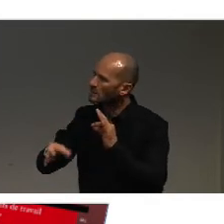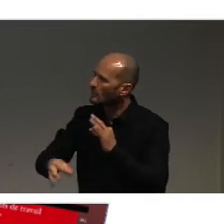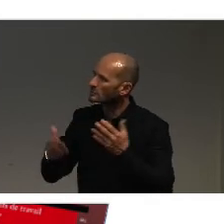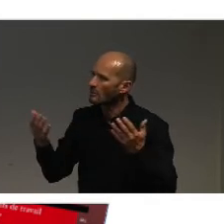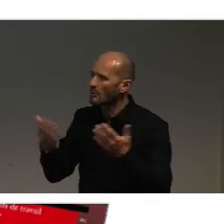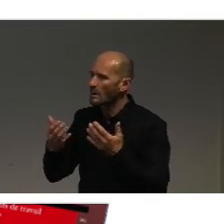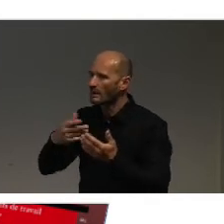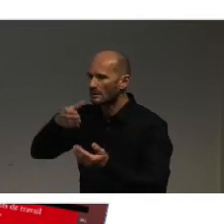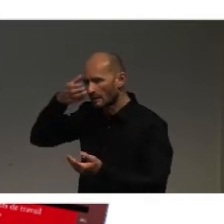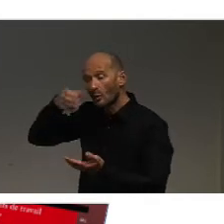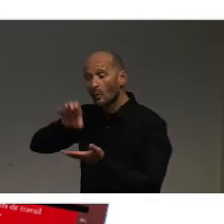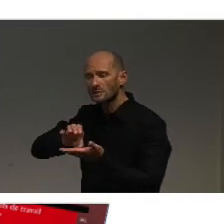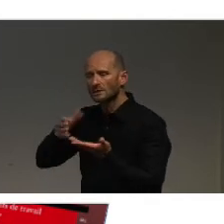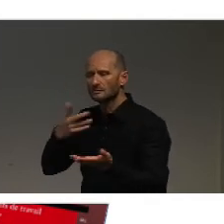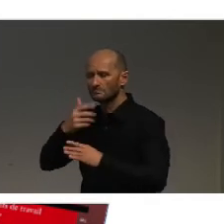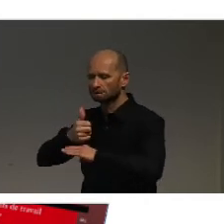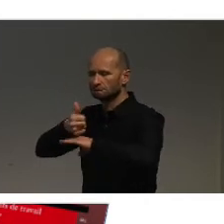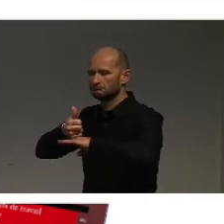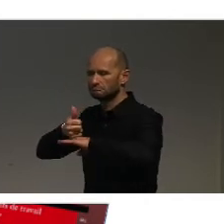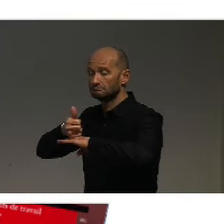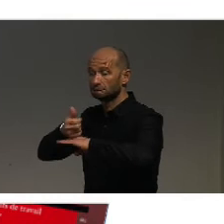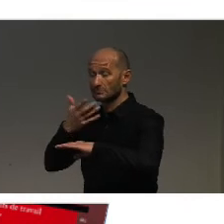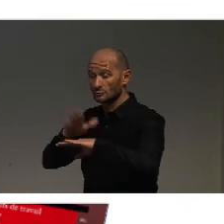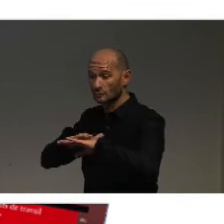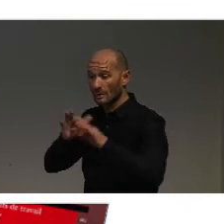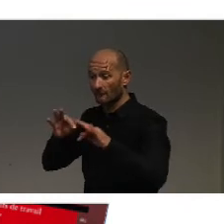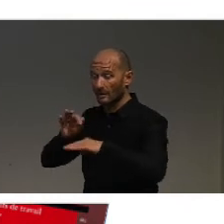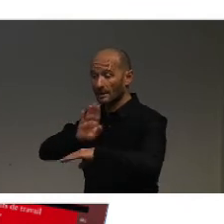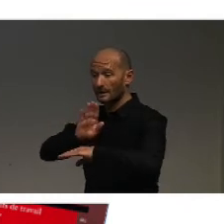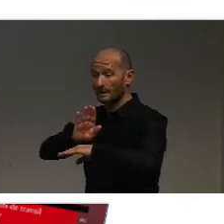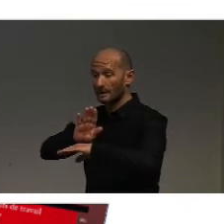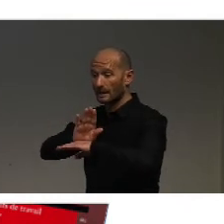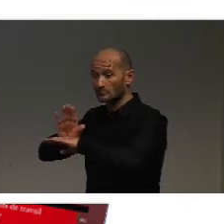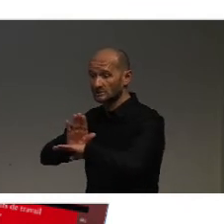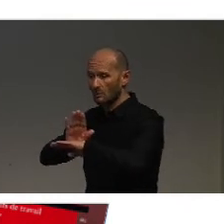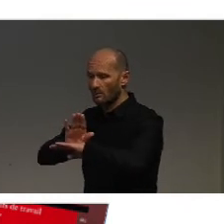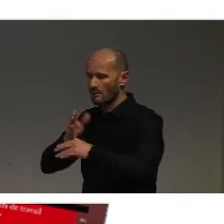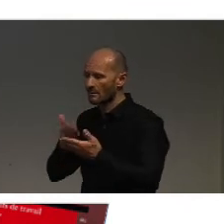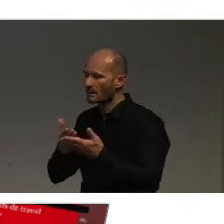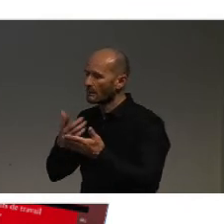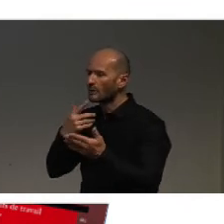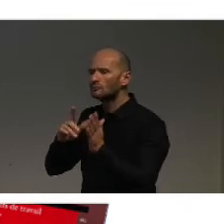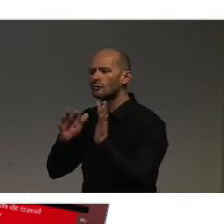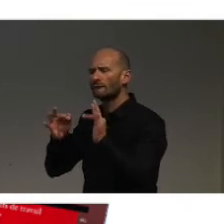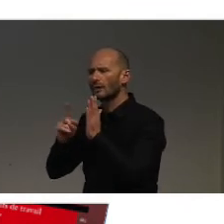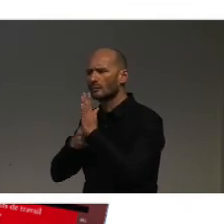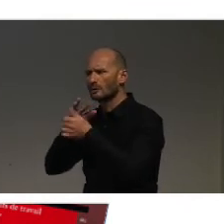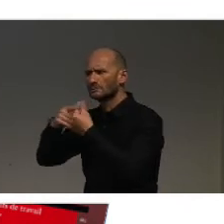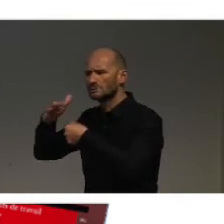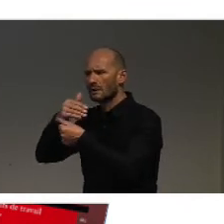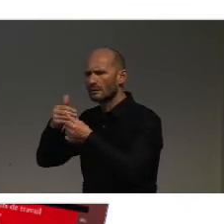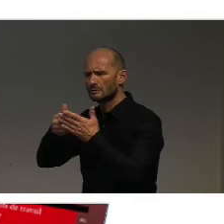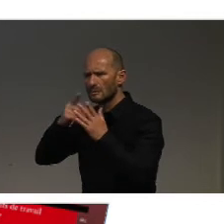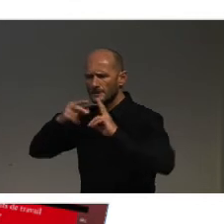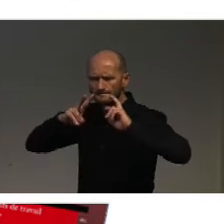du concept d'exposome à l'aune du droit social, du droit du travail également, enfin l'ensemble du droit social, et